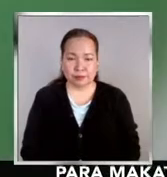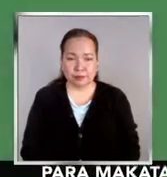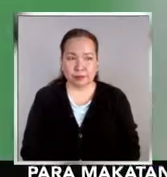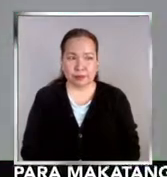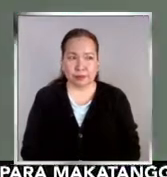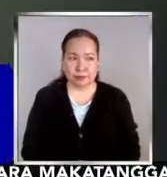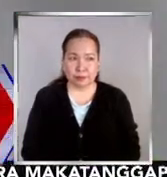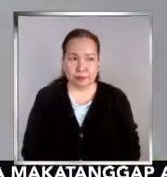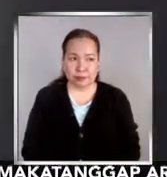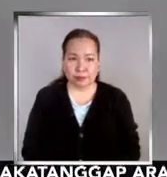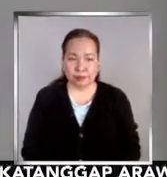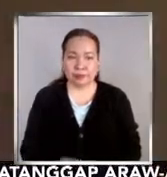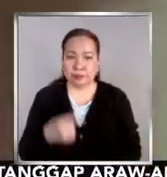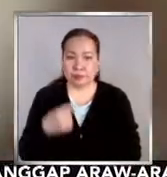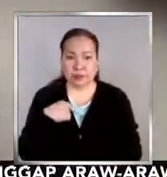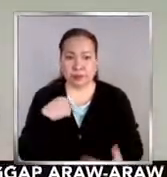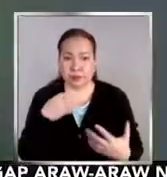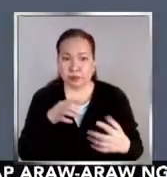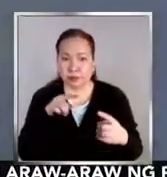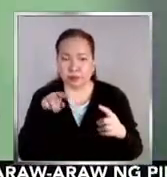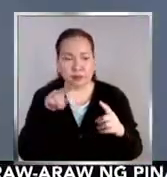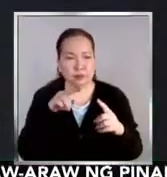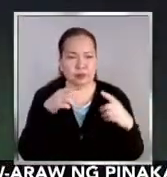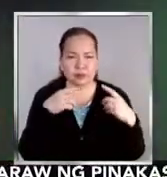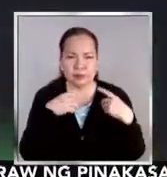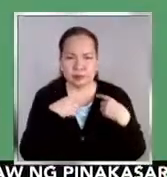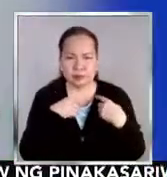Pagkatanggal ng sombrero ng posher buyer.